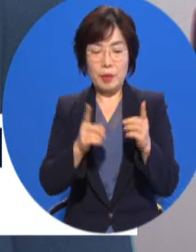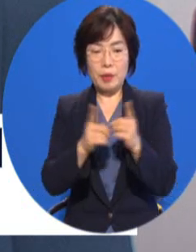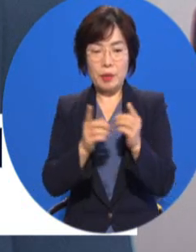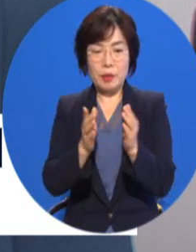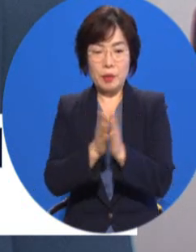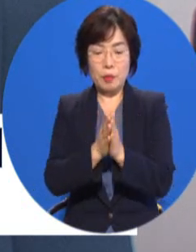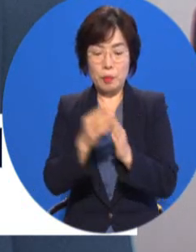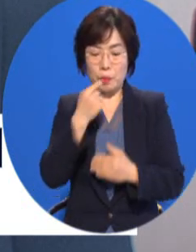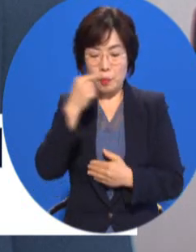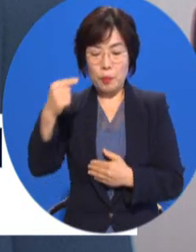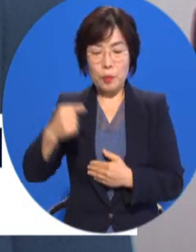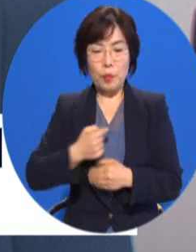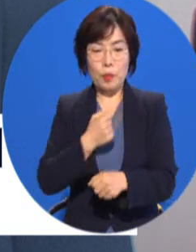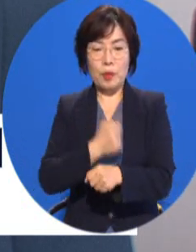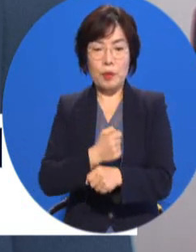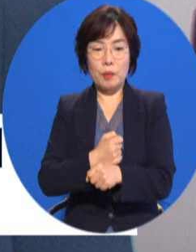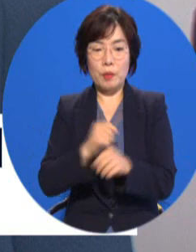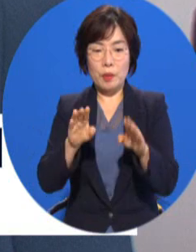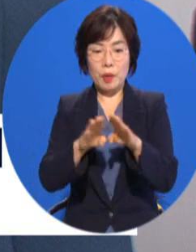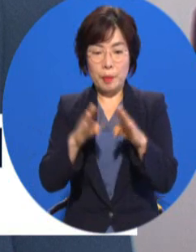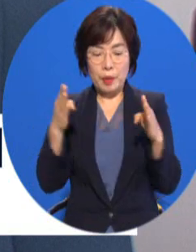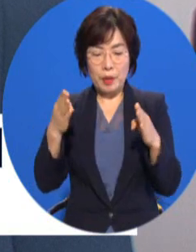참여해가지고 그 부분에 대해서 이게